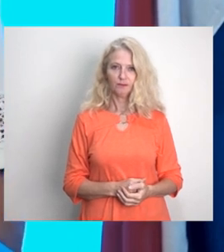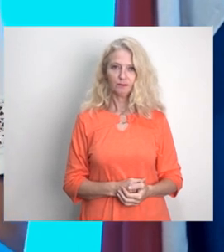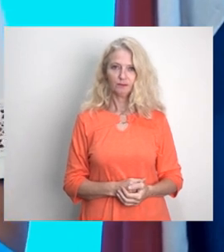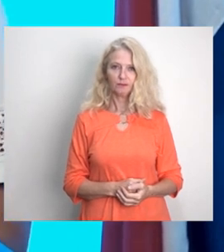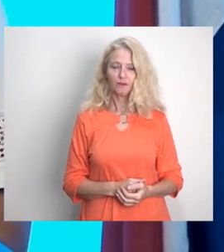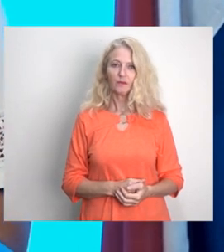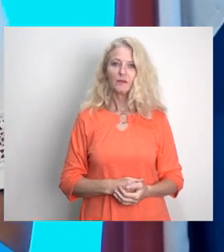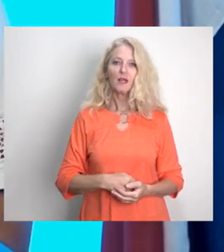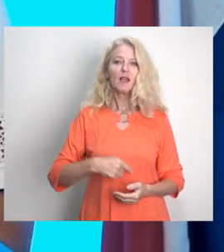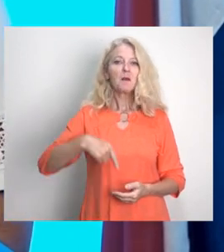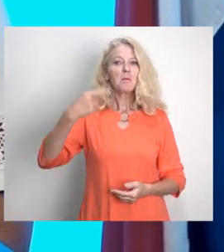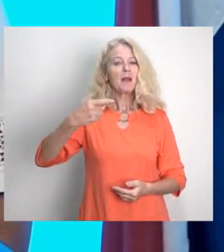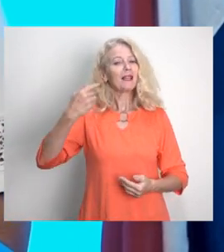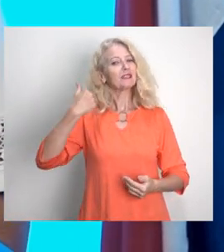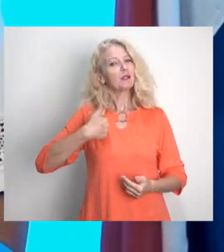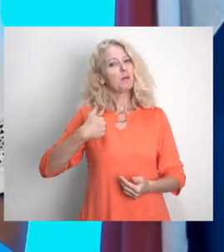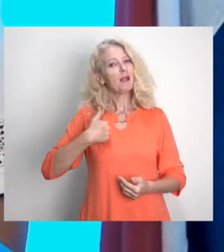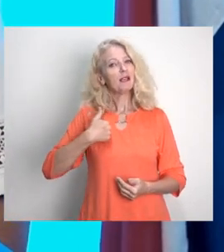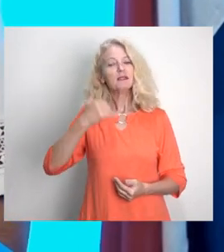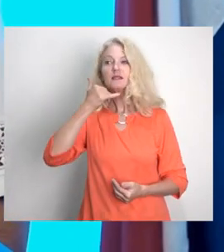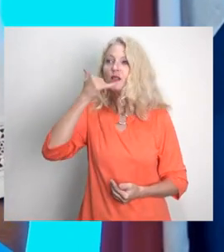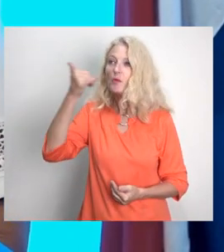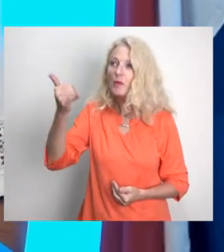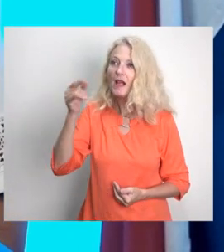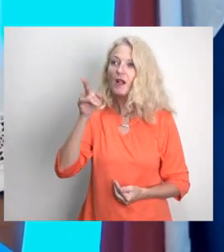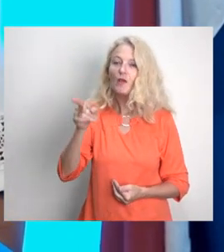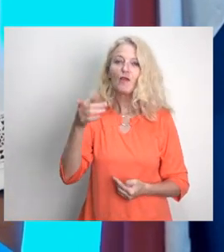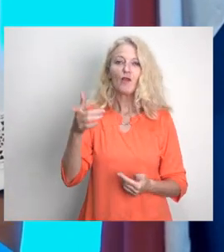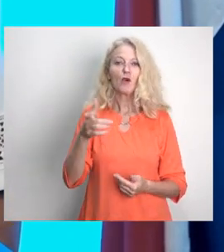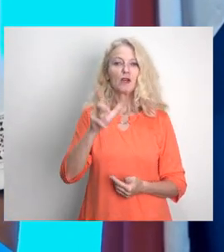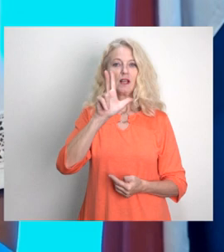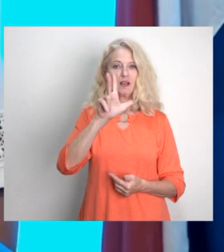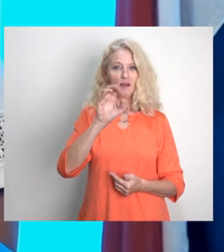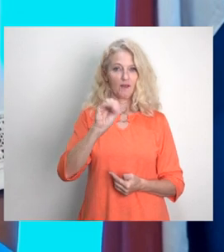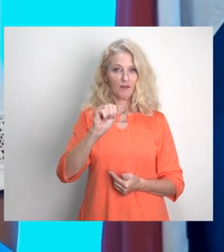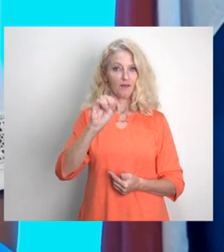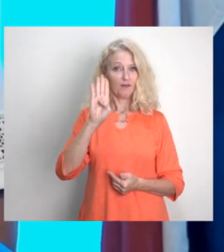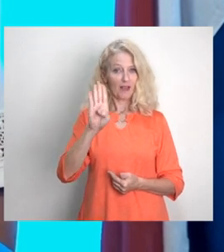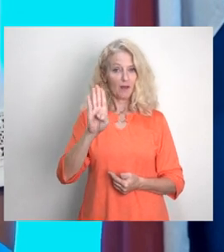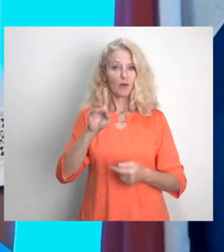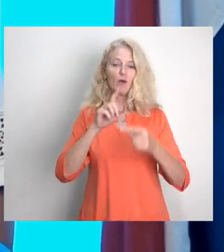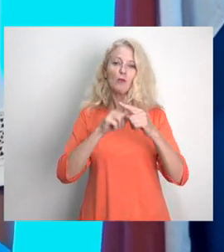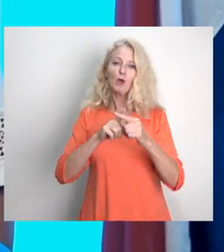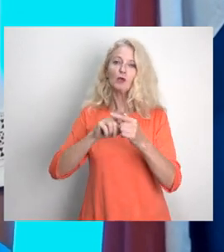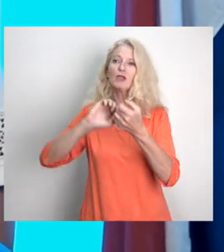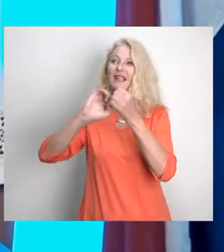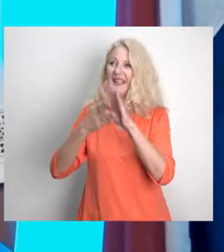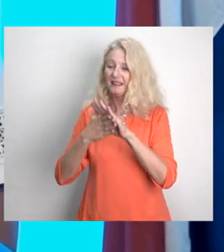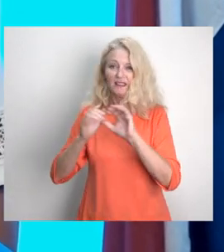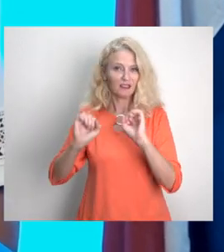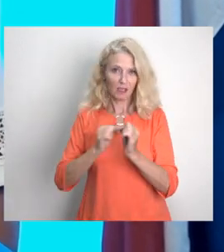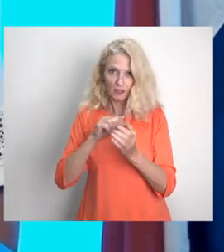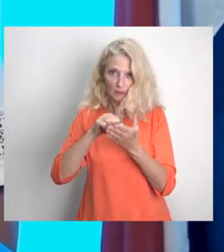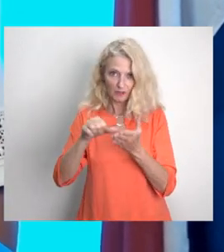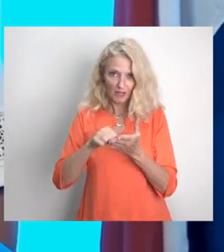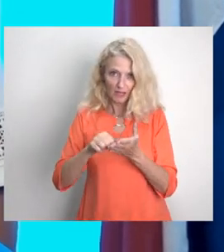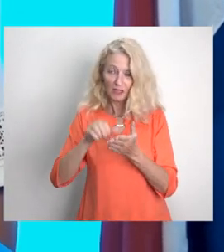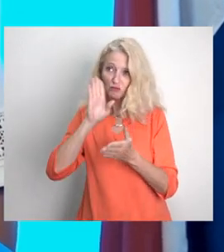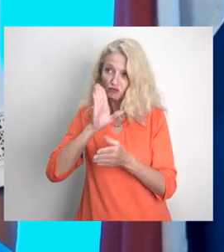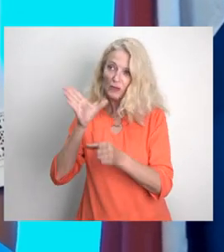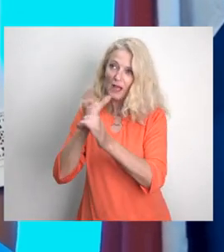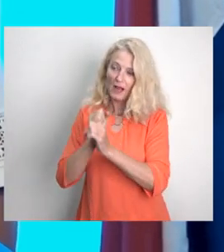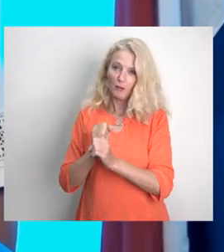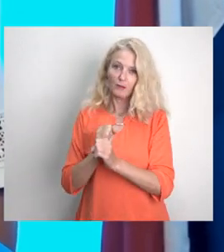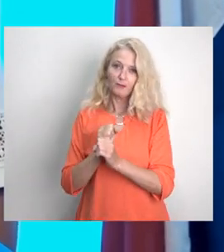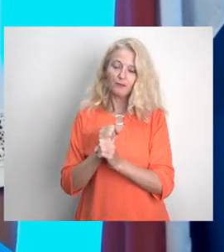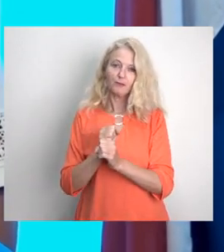De meeste aanvragen zijn aanvragen geweest voor het web en internet. Daarom zijn we ook blij met de maatregelen die Nederland